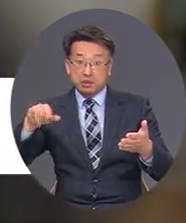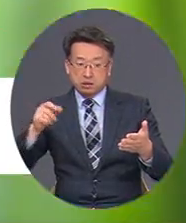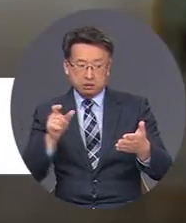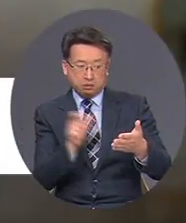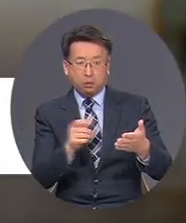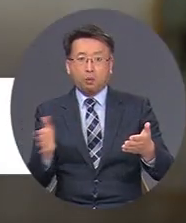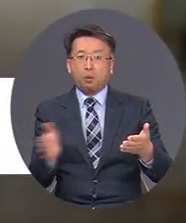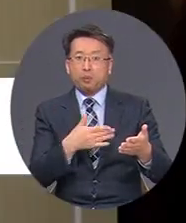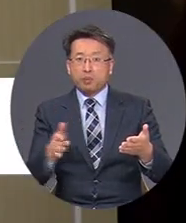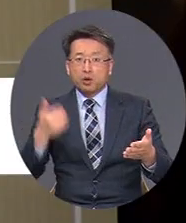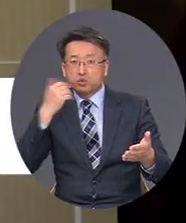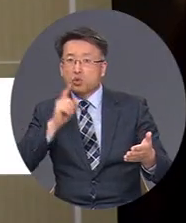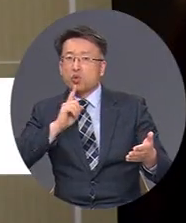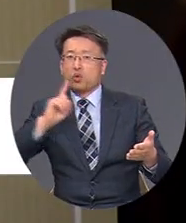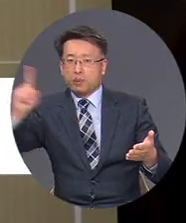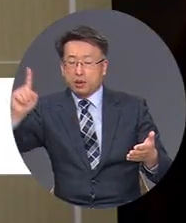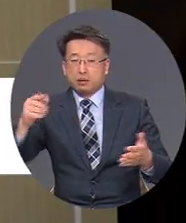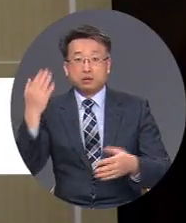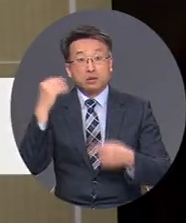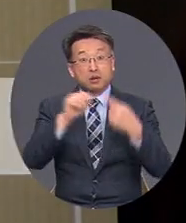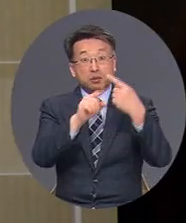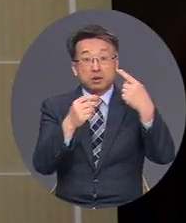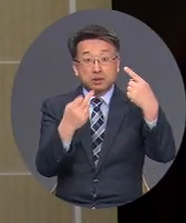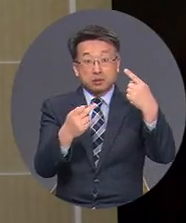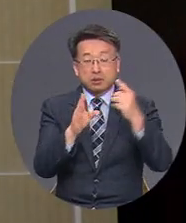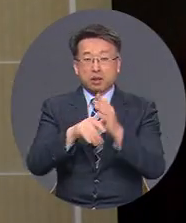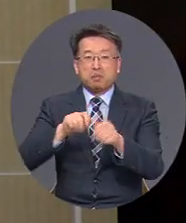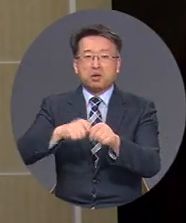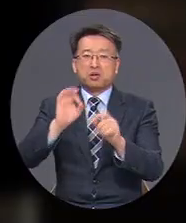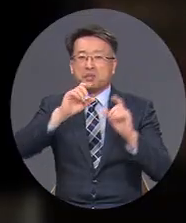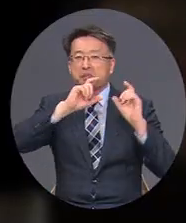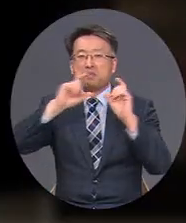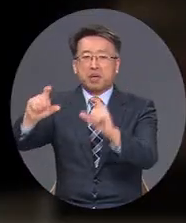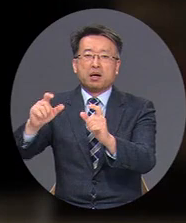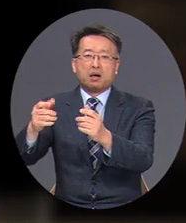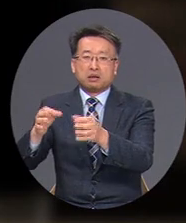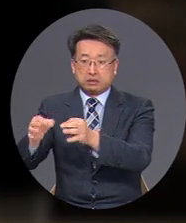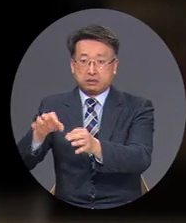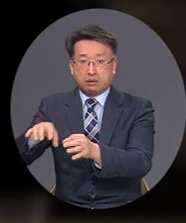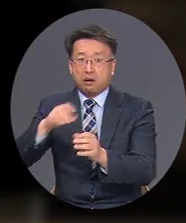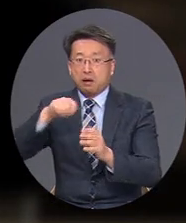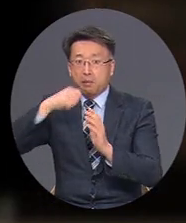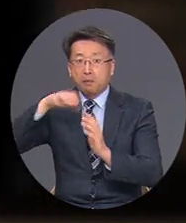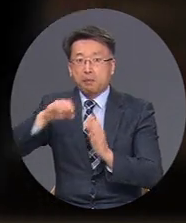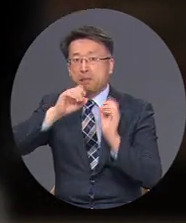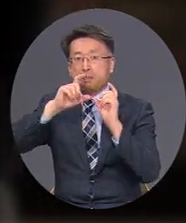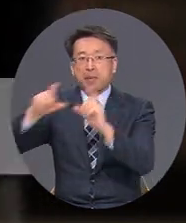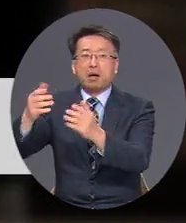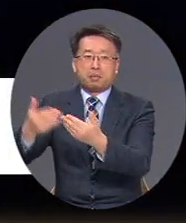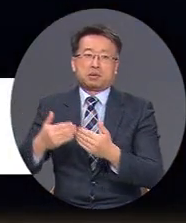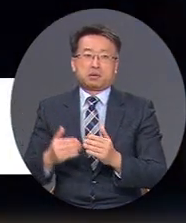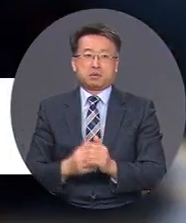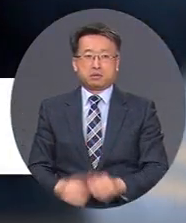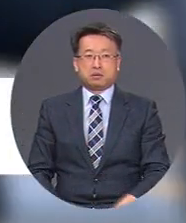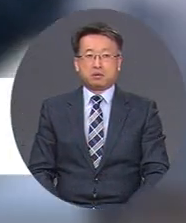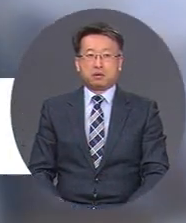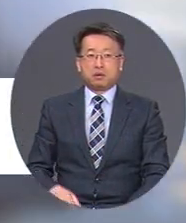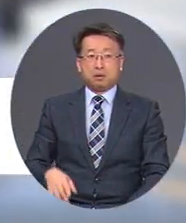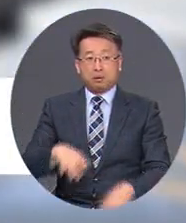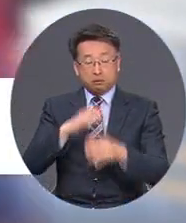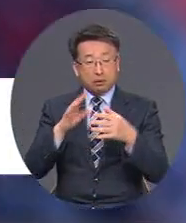한 고객의 신고로 지난 12일 과태료 처분을 받게 됐습니다. 우리 접속 방안하고 아이들 패스워드를